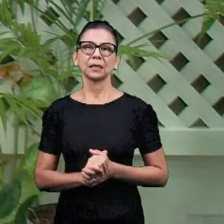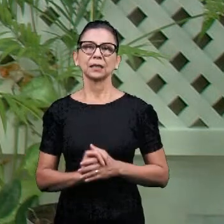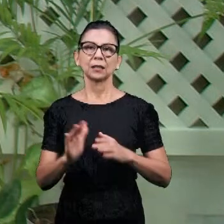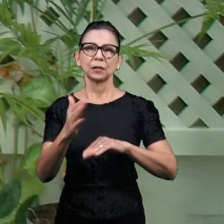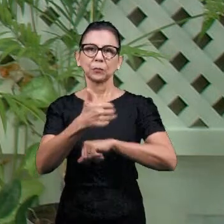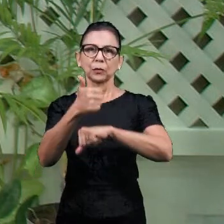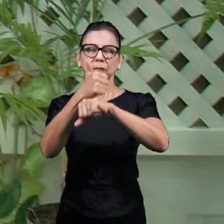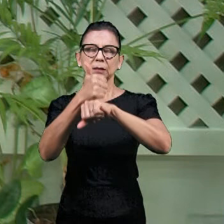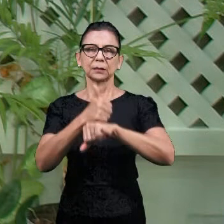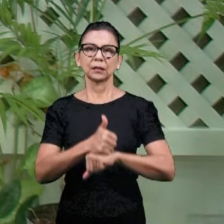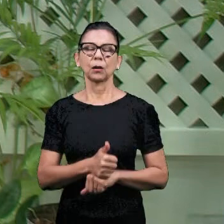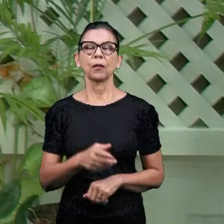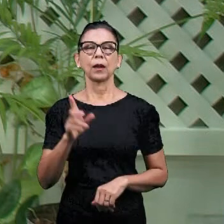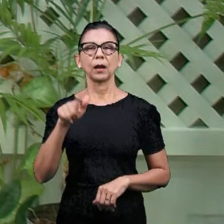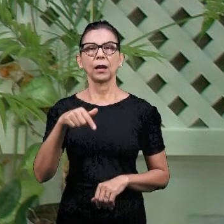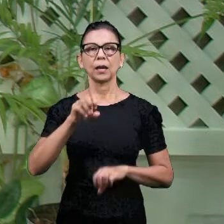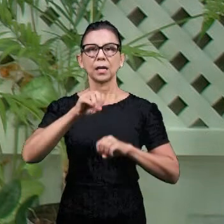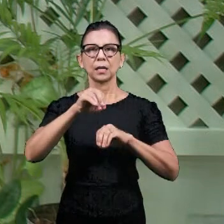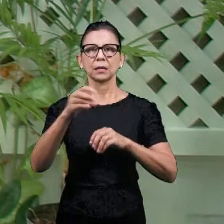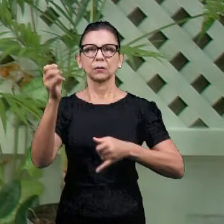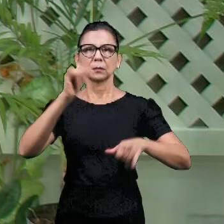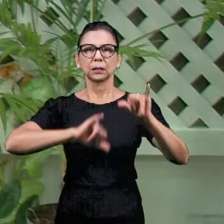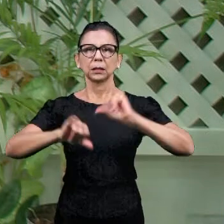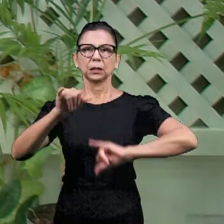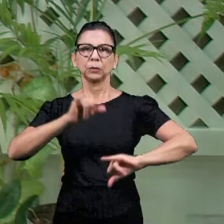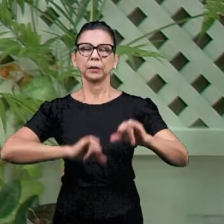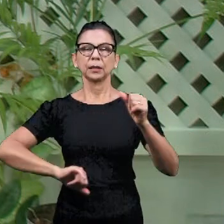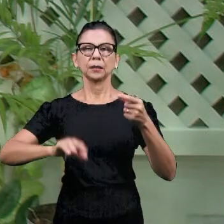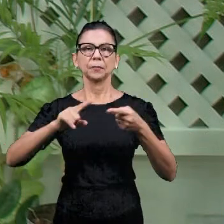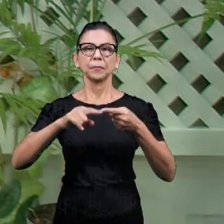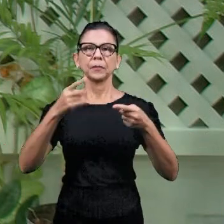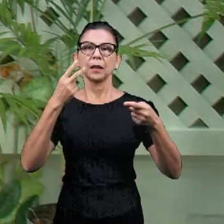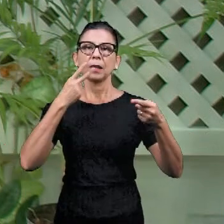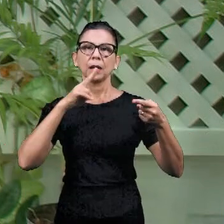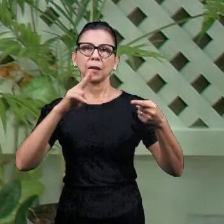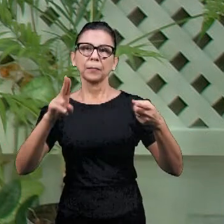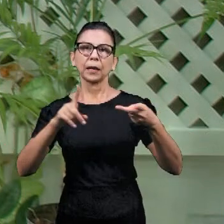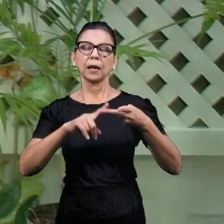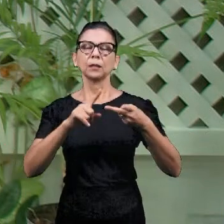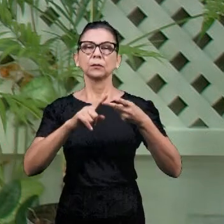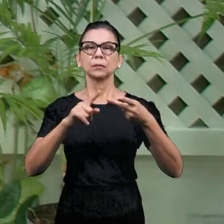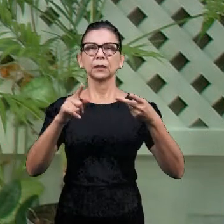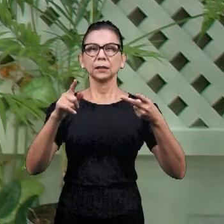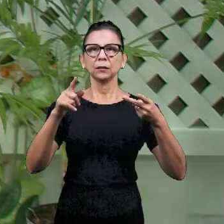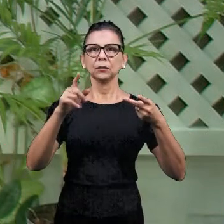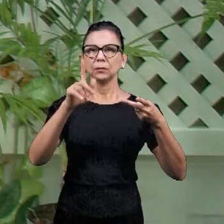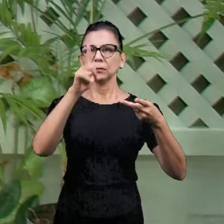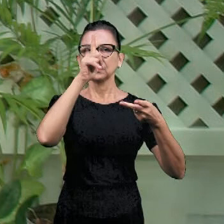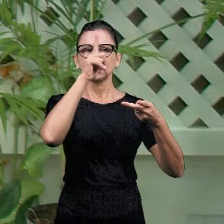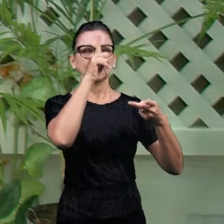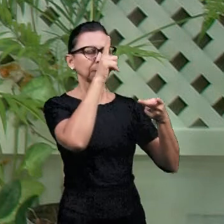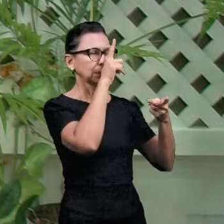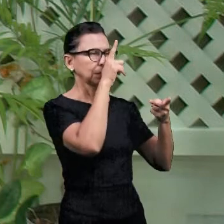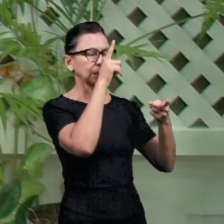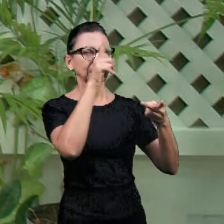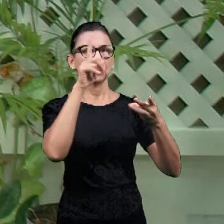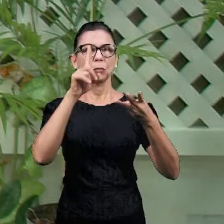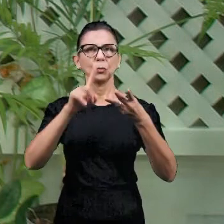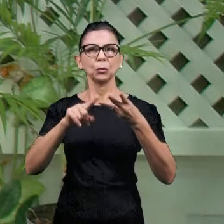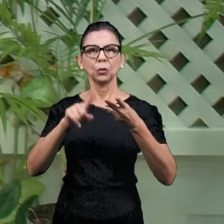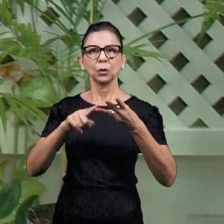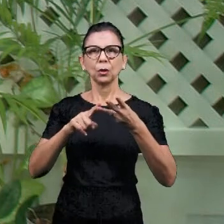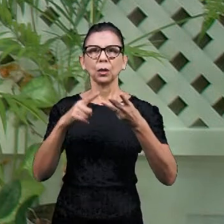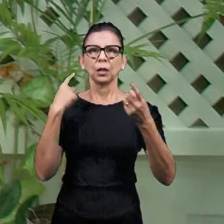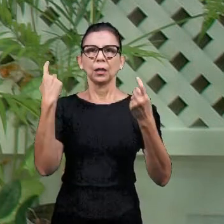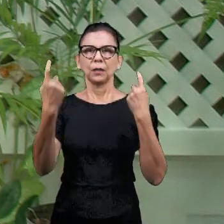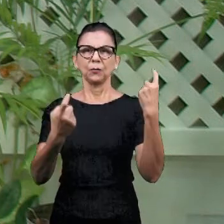un enseignement de chimie, enseignement d'hébreu biblique, de grec biblique, enseignement d'informatique, donc la recherche